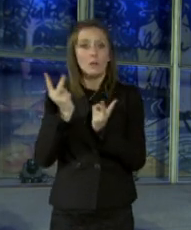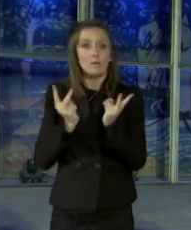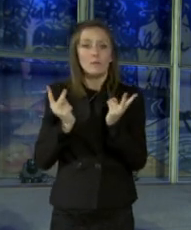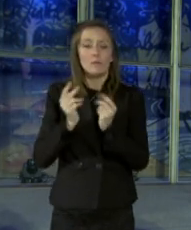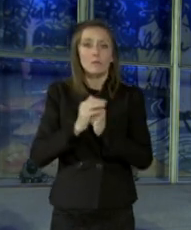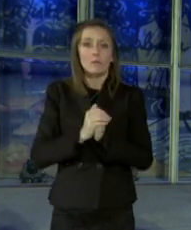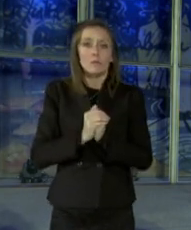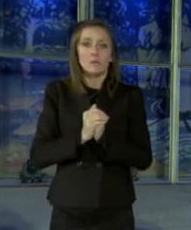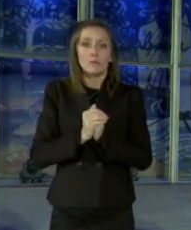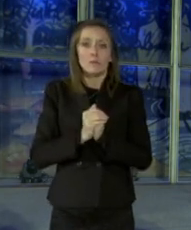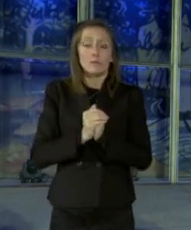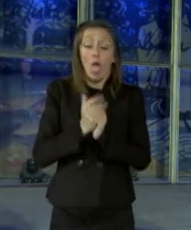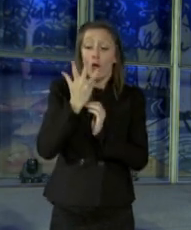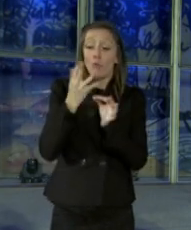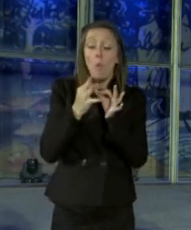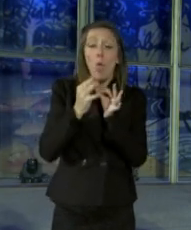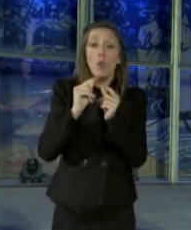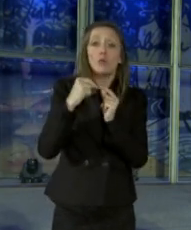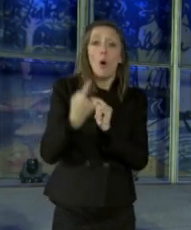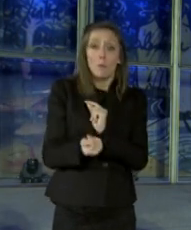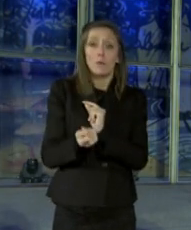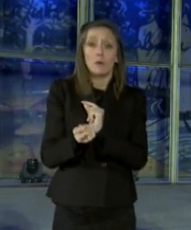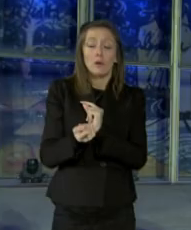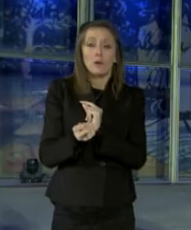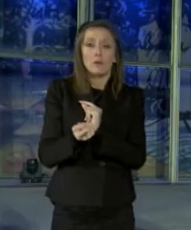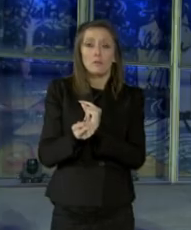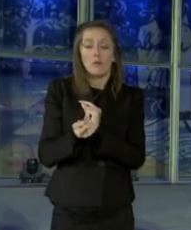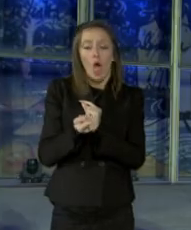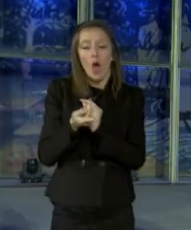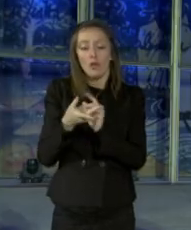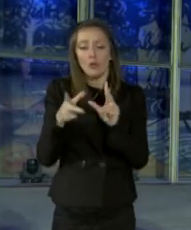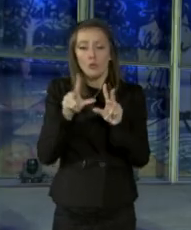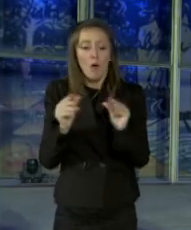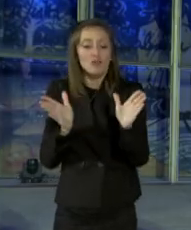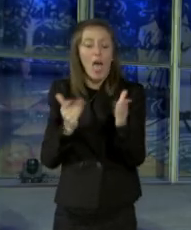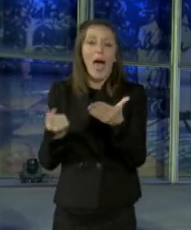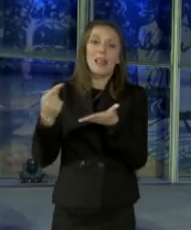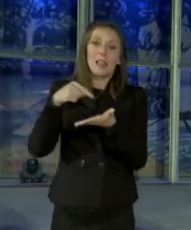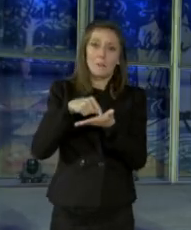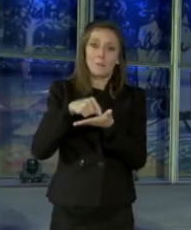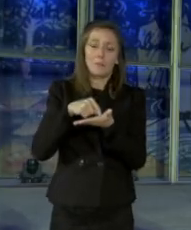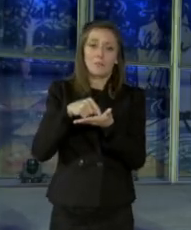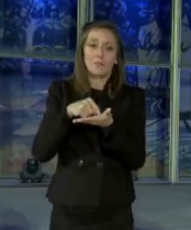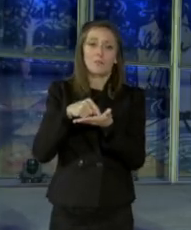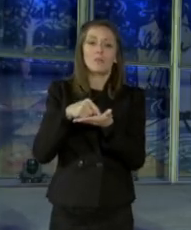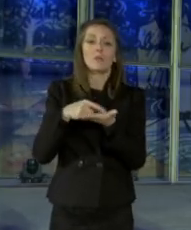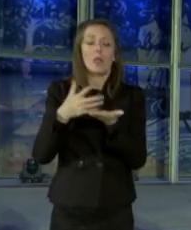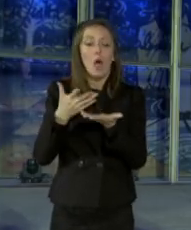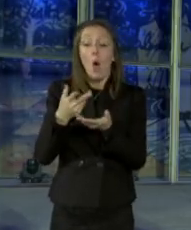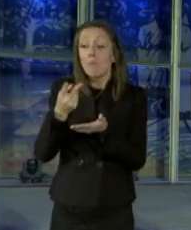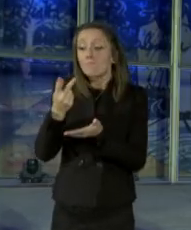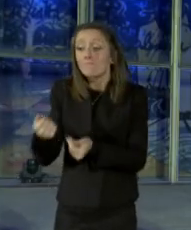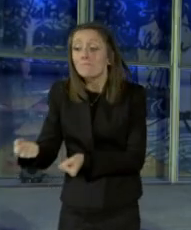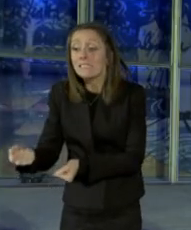dopo cinque minuti vuole tornare nella cella cercai di sollevarlo